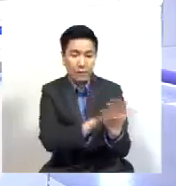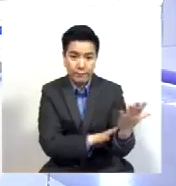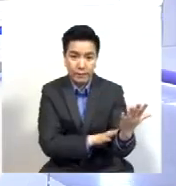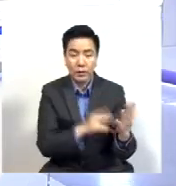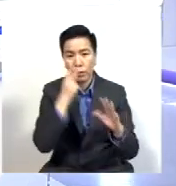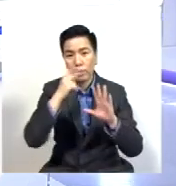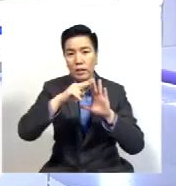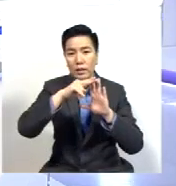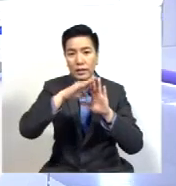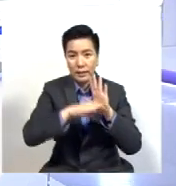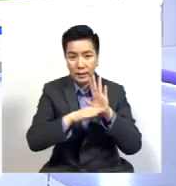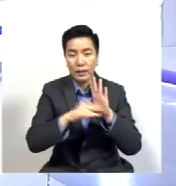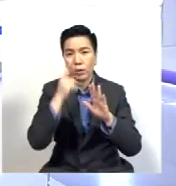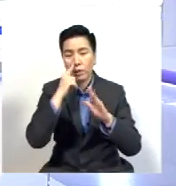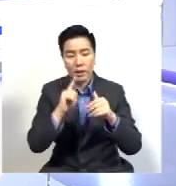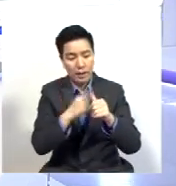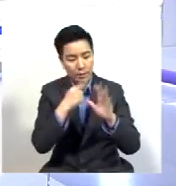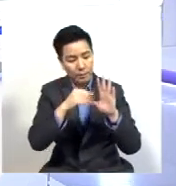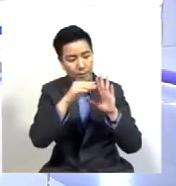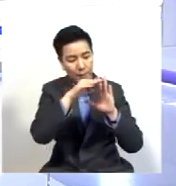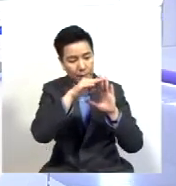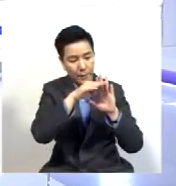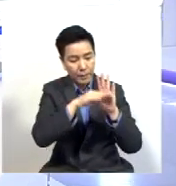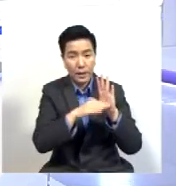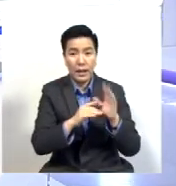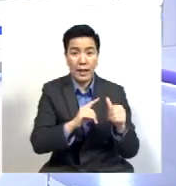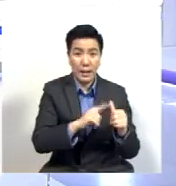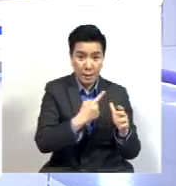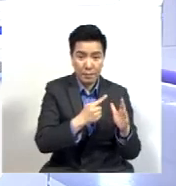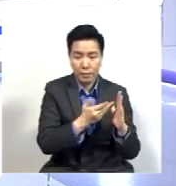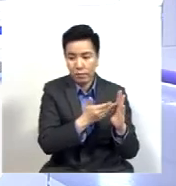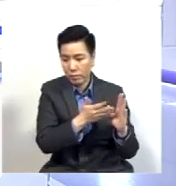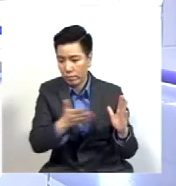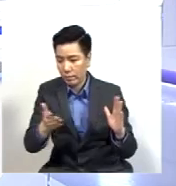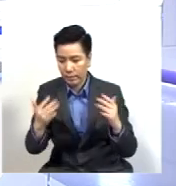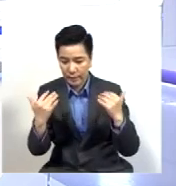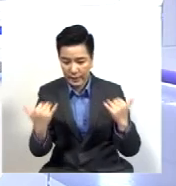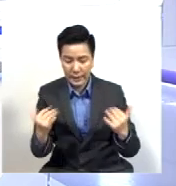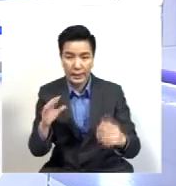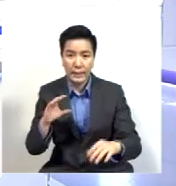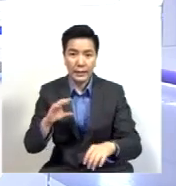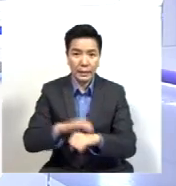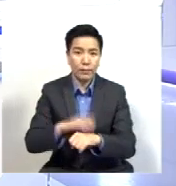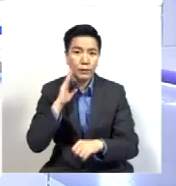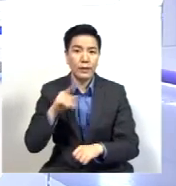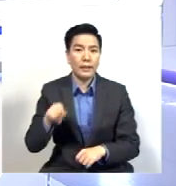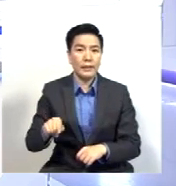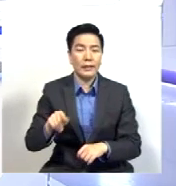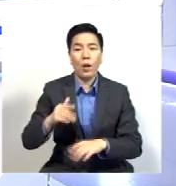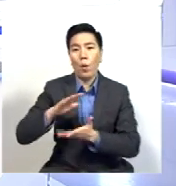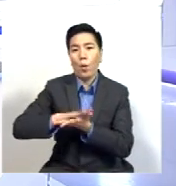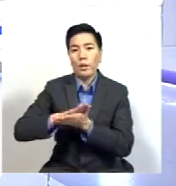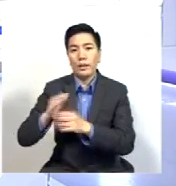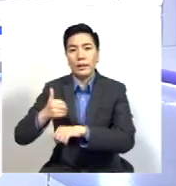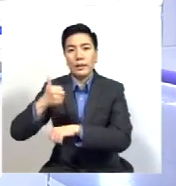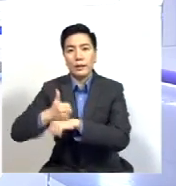เดี๋ยวเรามาไล่เรียงกันอีกสักครั้งหนึ่งลำดับเหตุการณ์ต่างๆตั้งแต่วันเกิดเหตุจนนำไปสู่การจับกุมนายประสิทธิชัยเขาแก้วผู้อำนวย